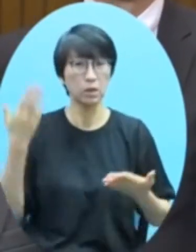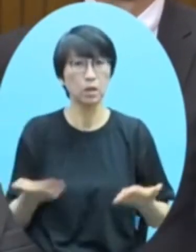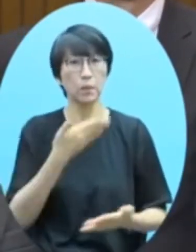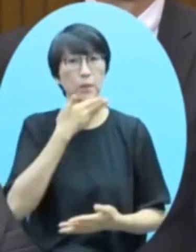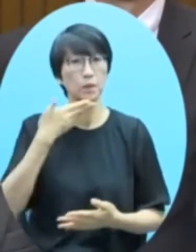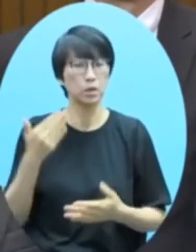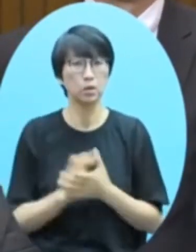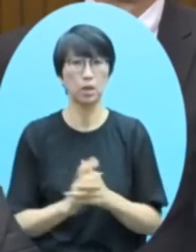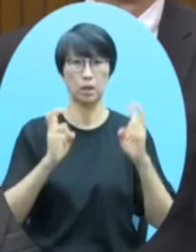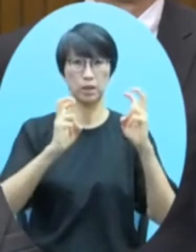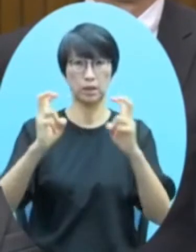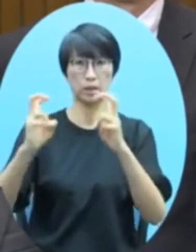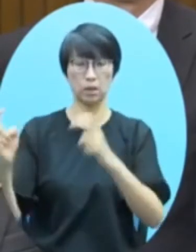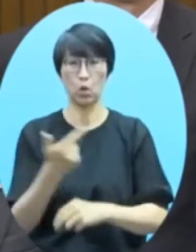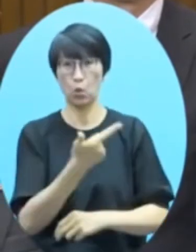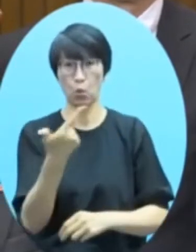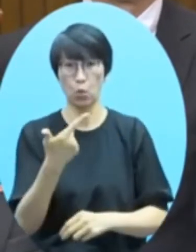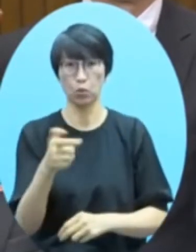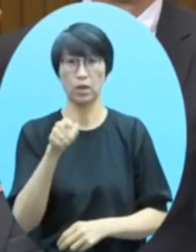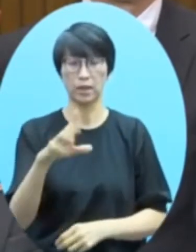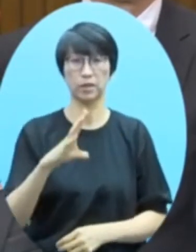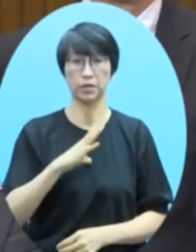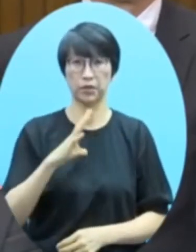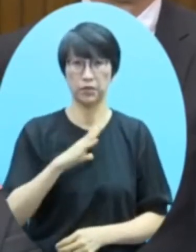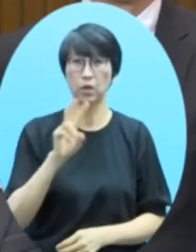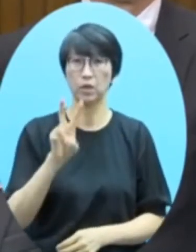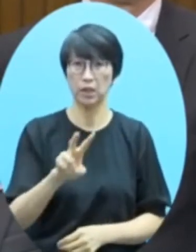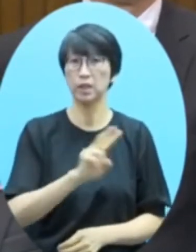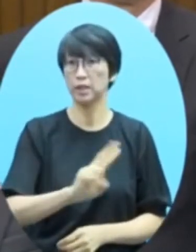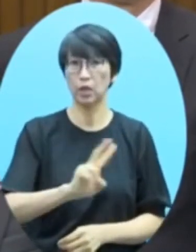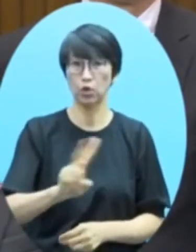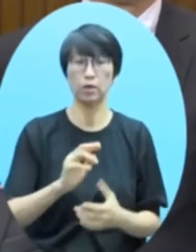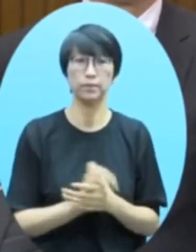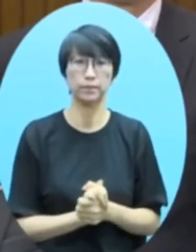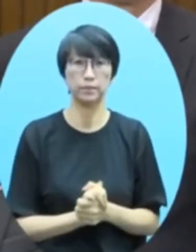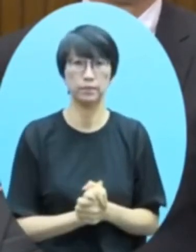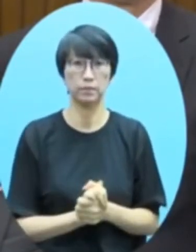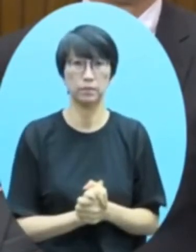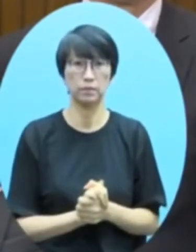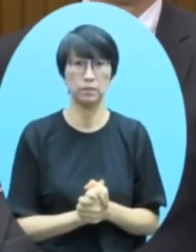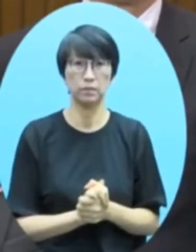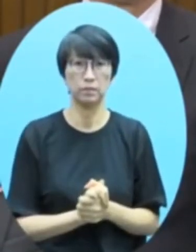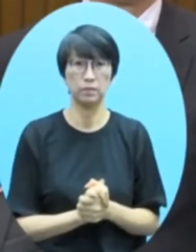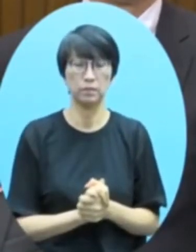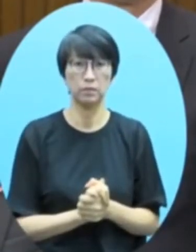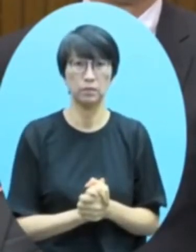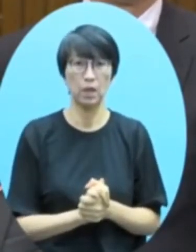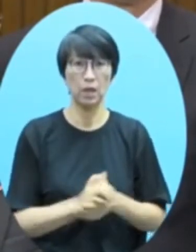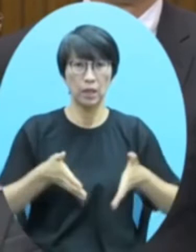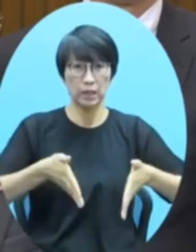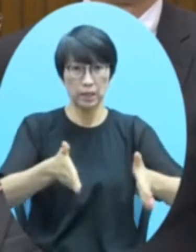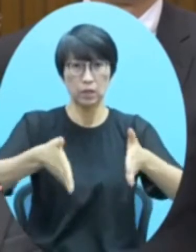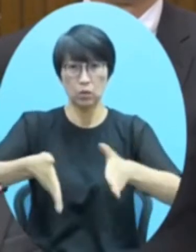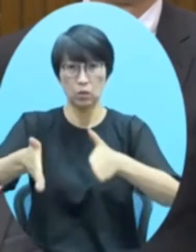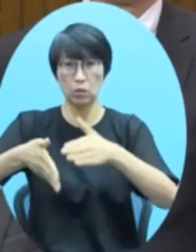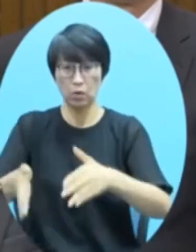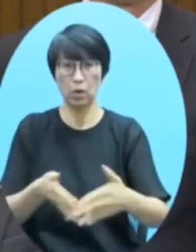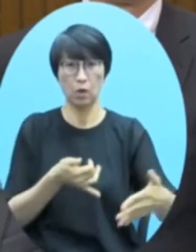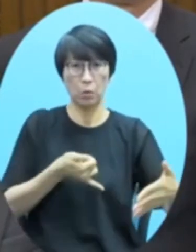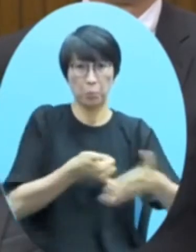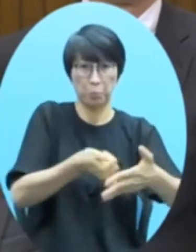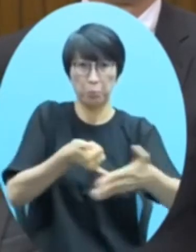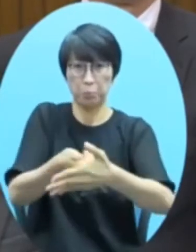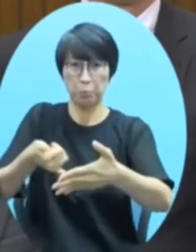多的鐵路又是出現了這個的現象，四出癱瘓主要的幹道，包